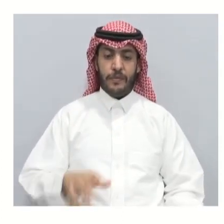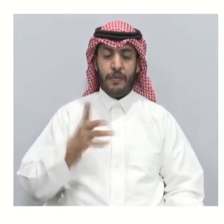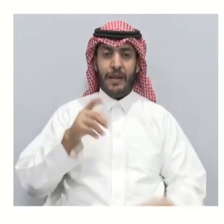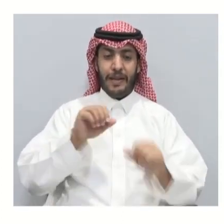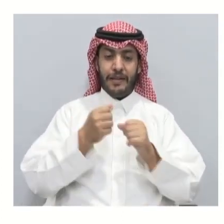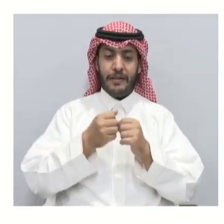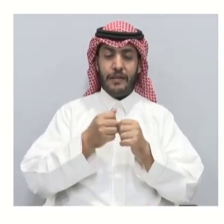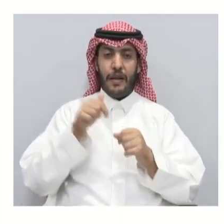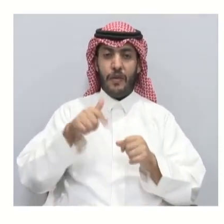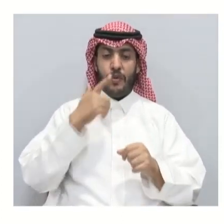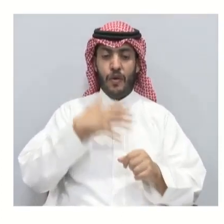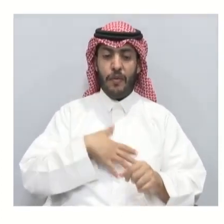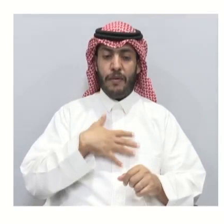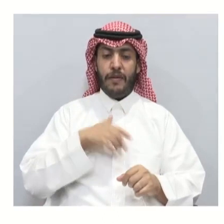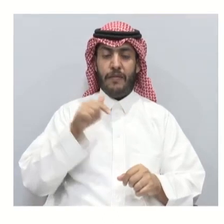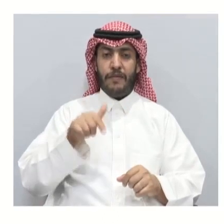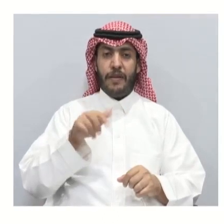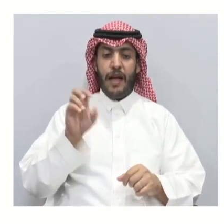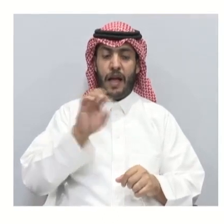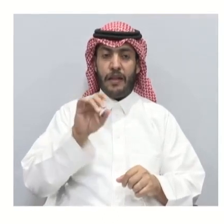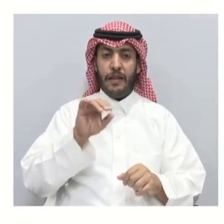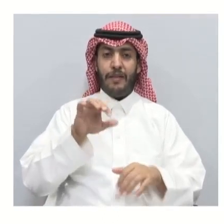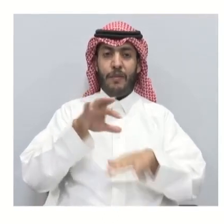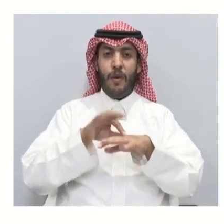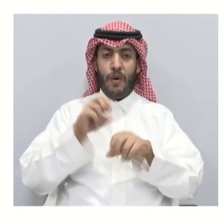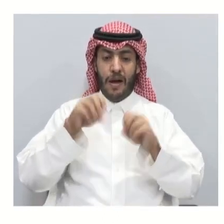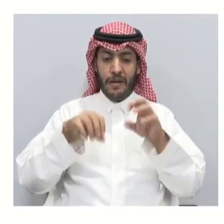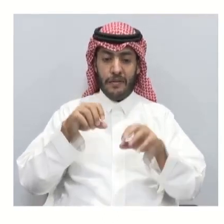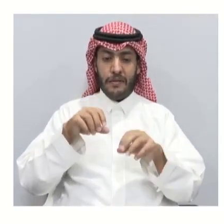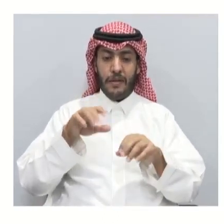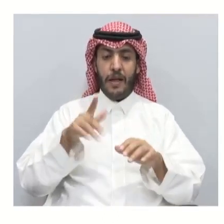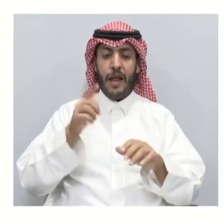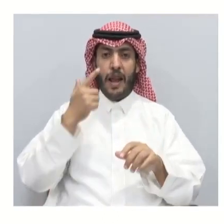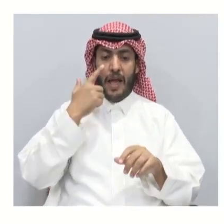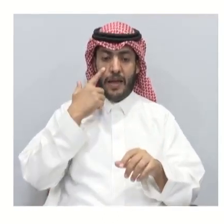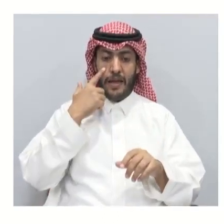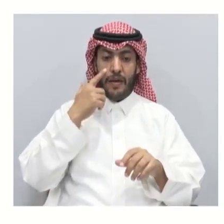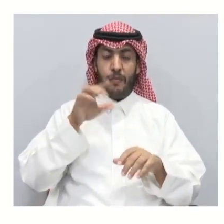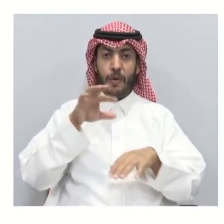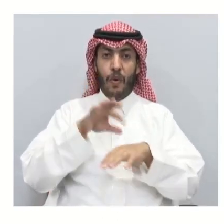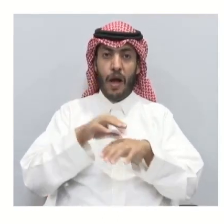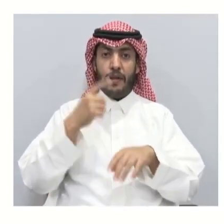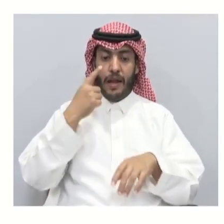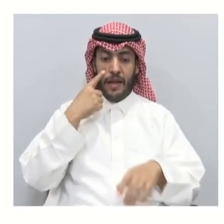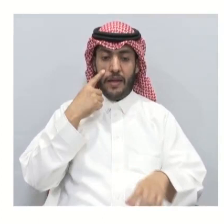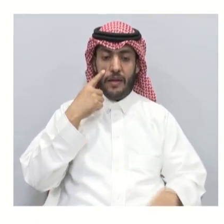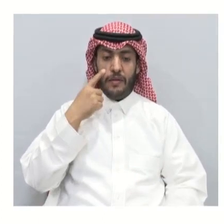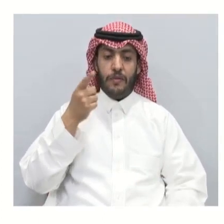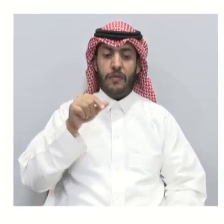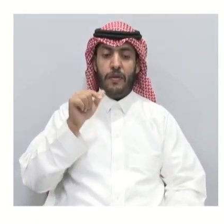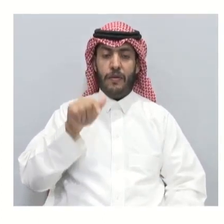ما الكسر الذي يعبر عن عدد المخلوقات الحيه عدد المخلوقات الحيه